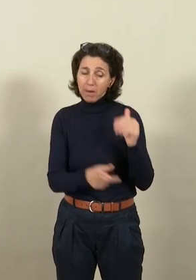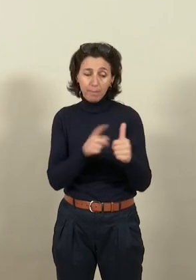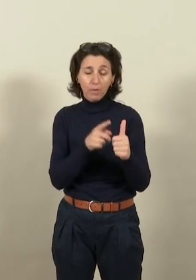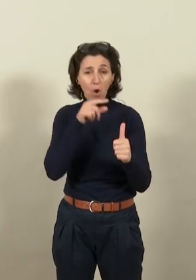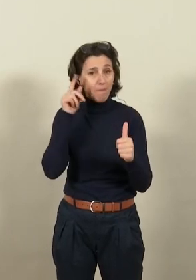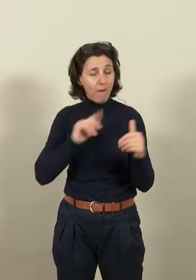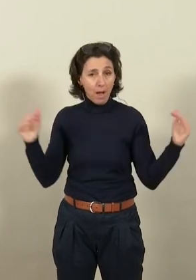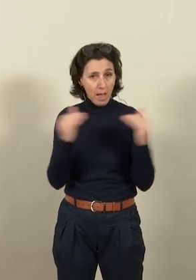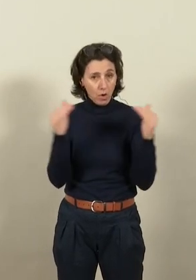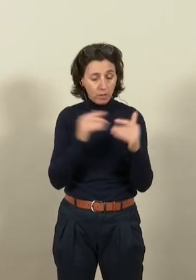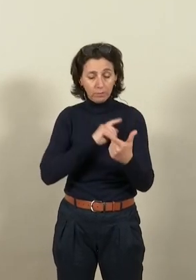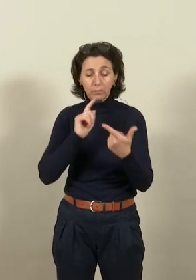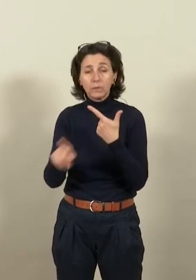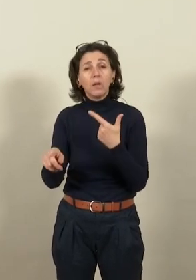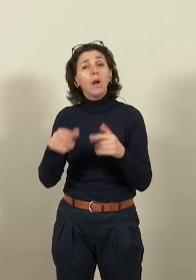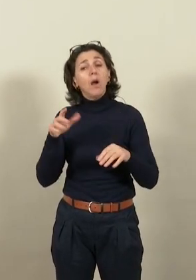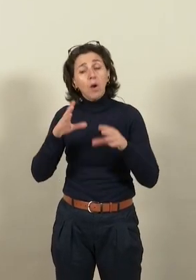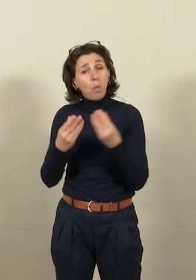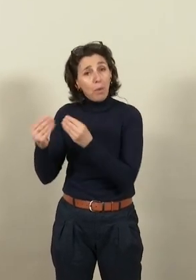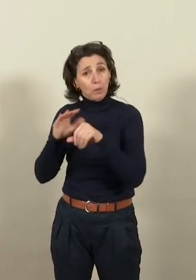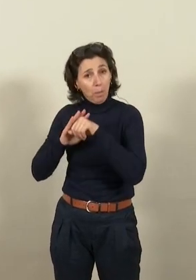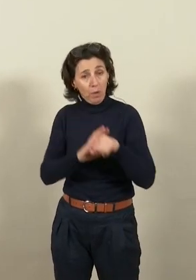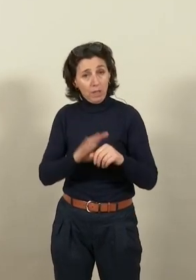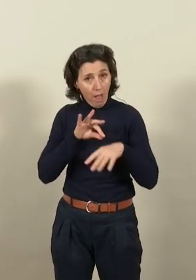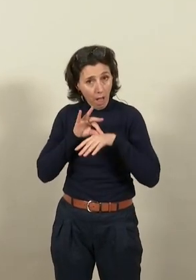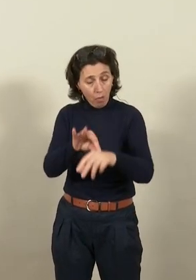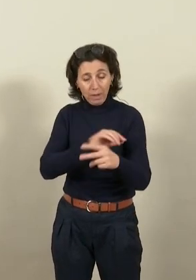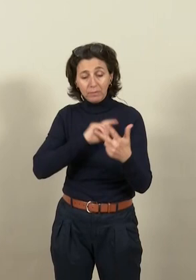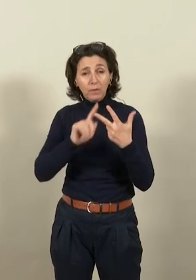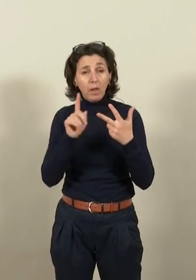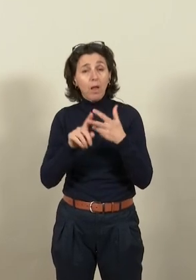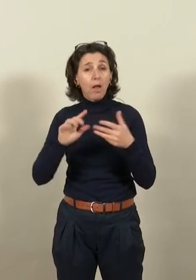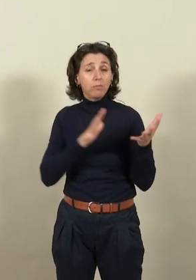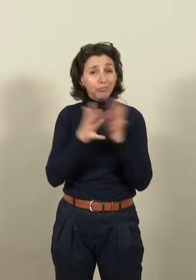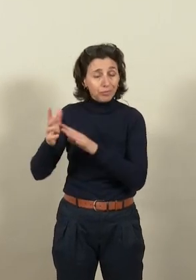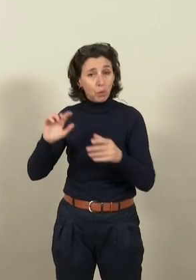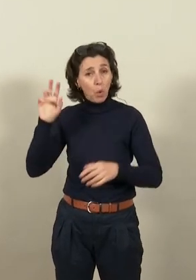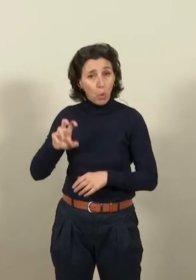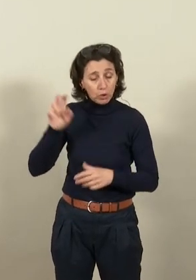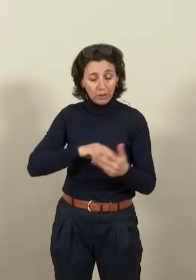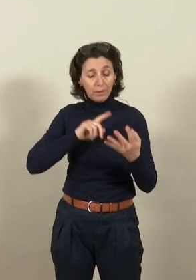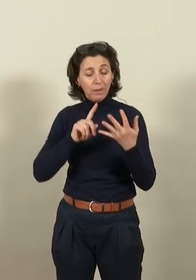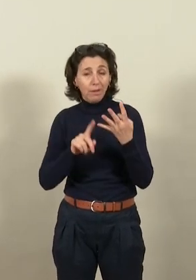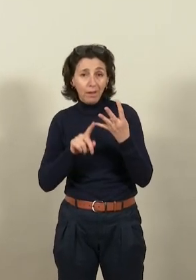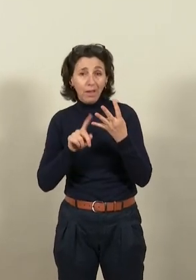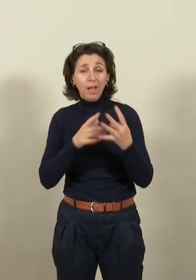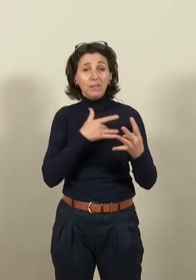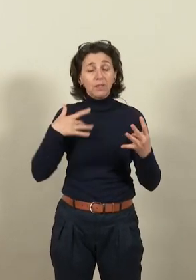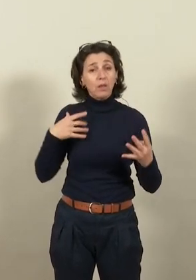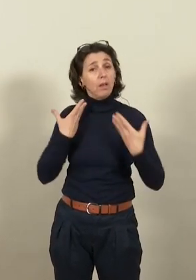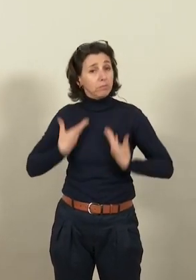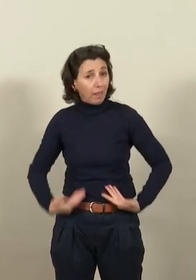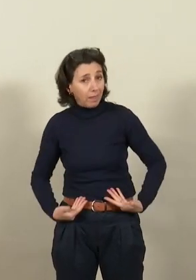pied publics prioritaires la transition écologique la santé et le bien-être l'éducation populaire et